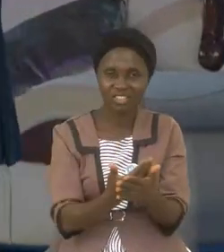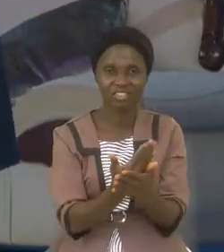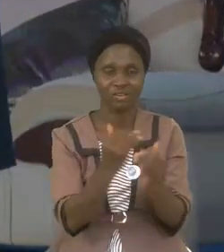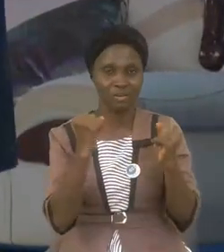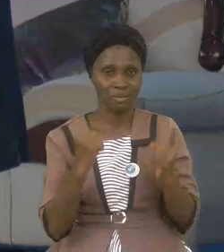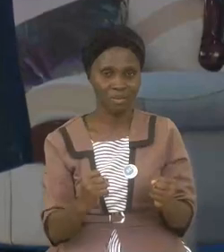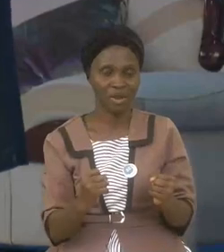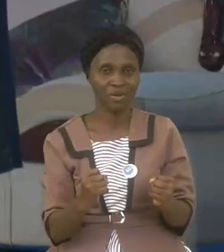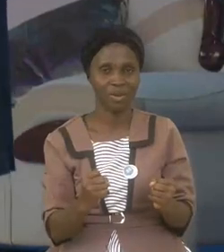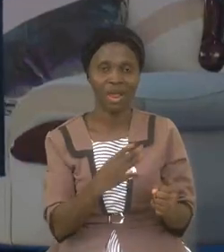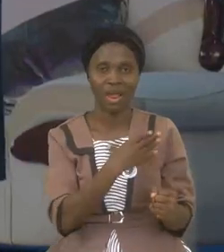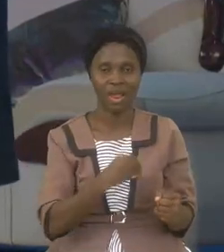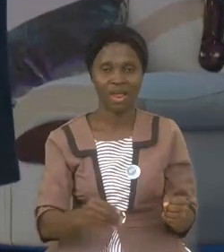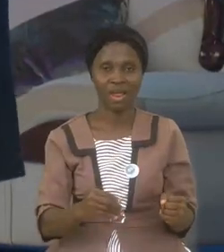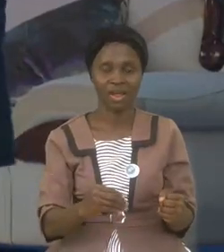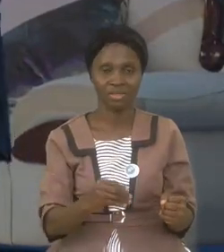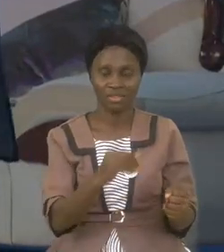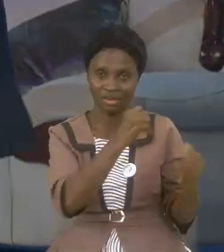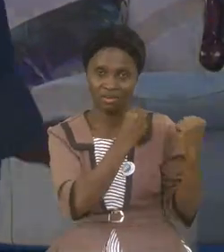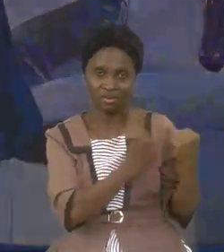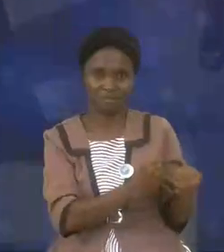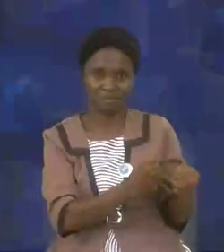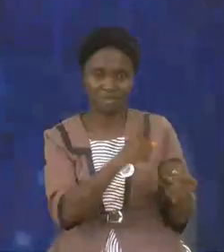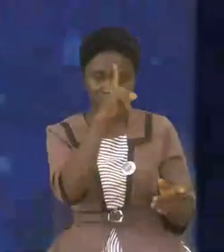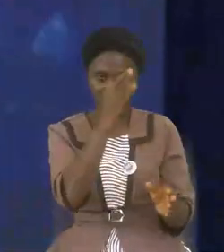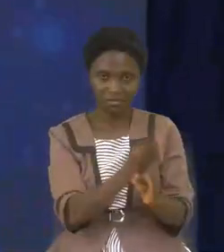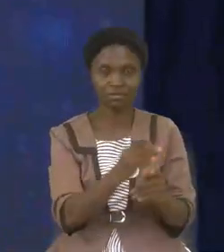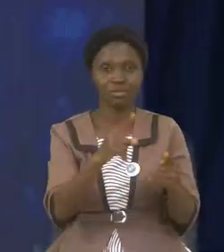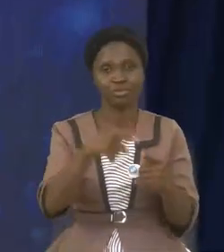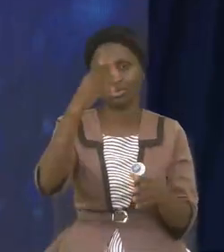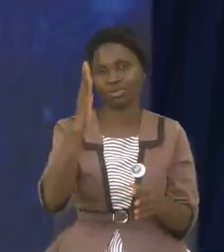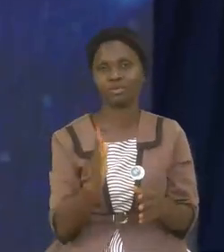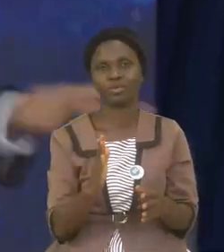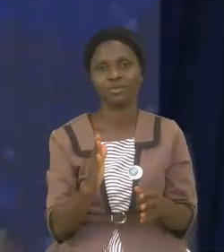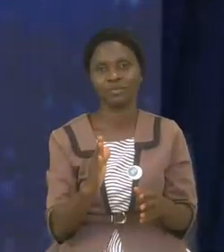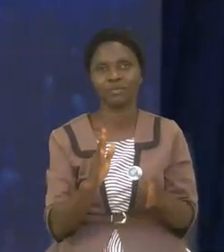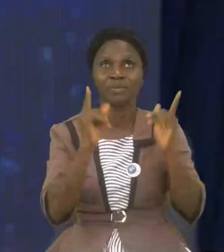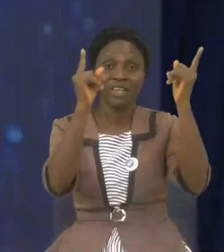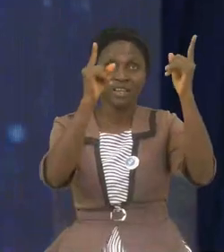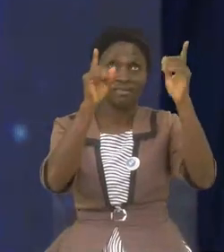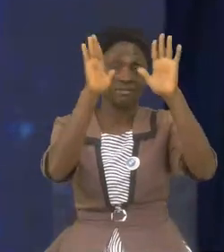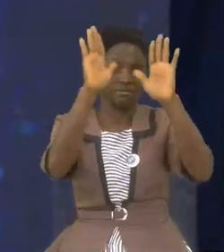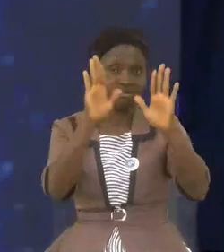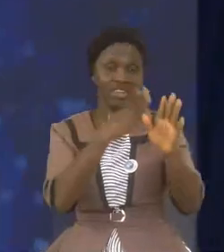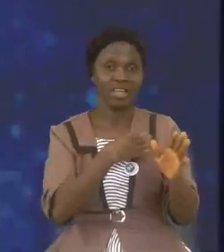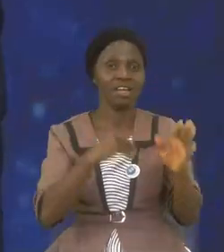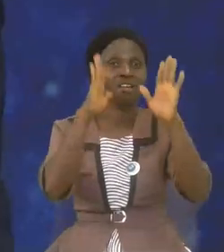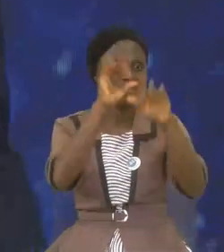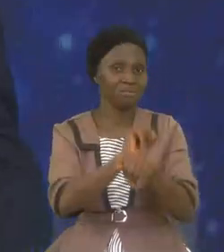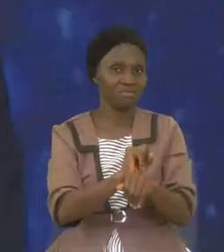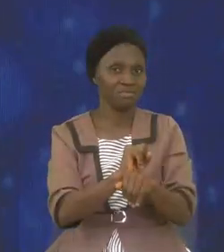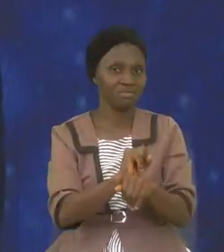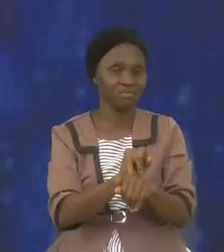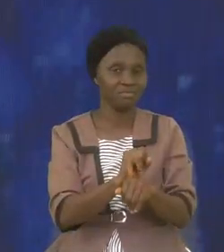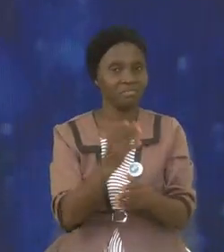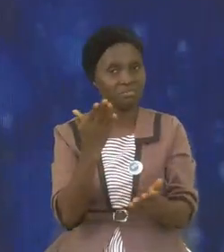fidélité, il est sorti avec la fraîcheur, avec l'énergie, avec la confiance, avec la fidélité au